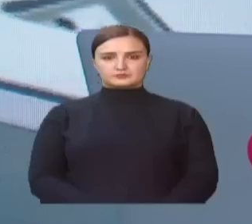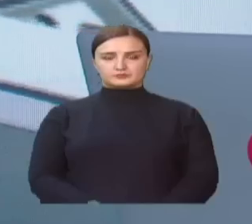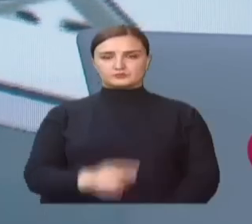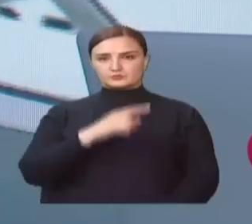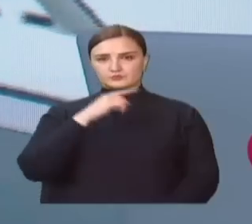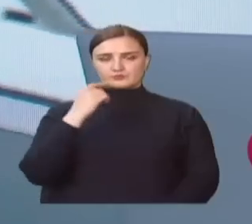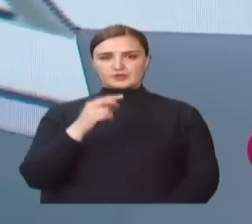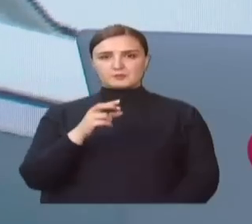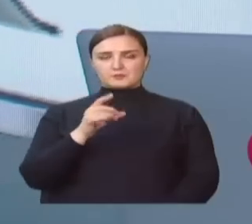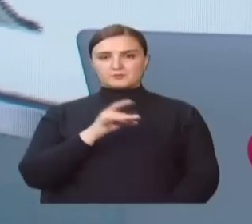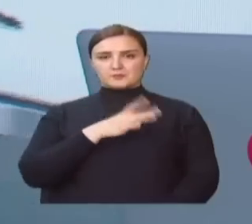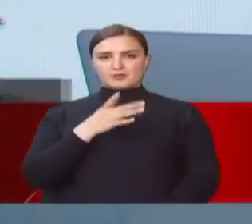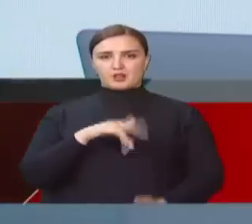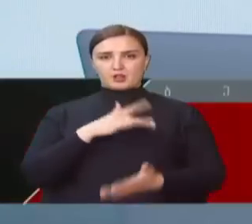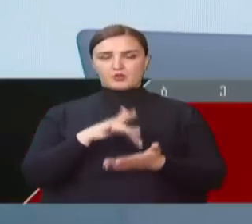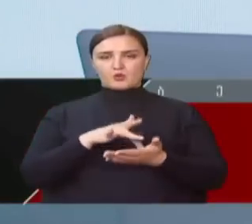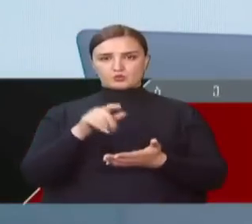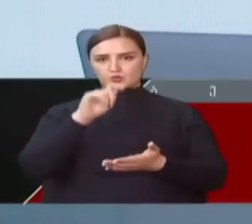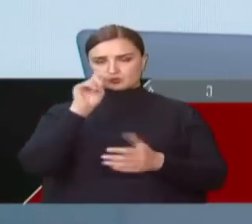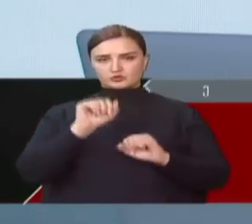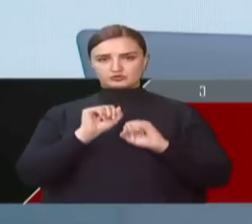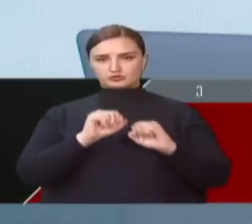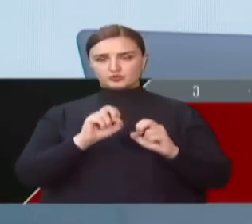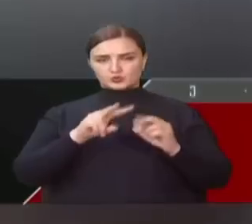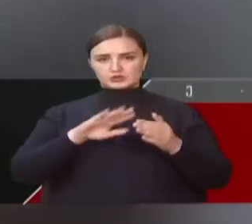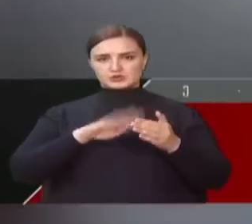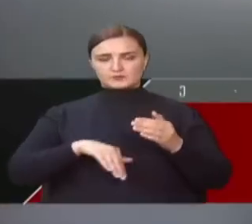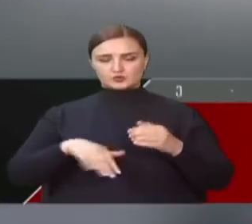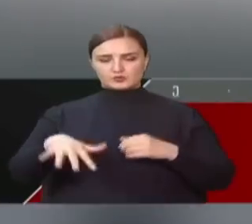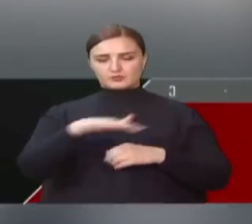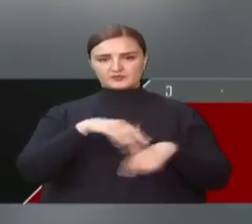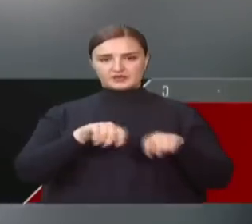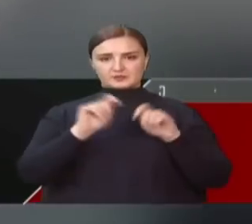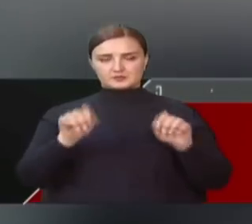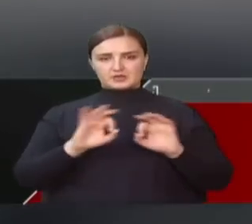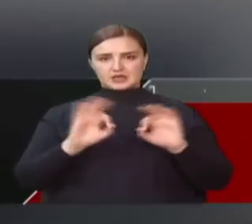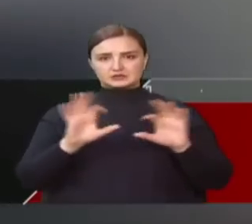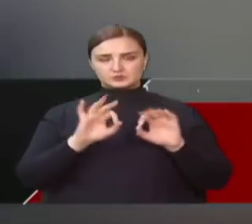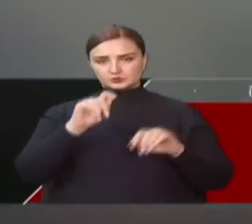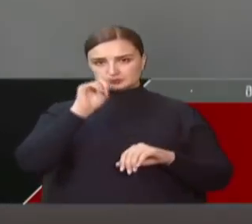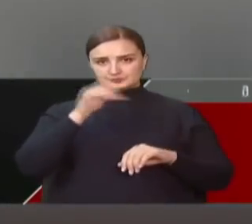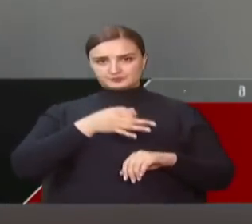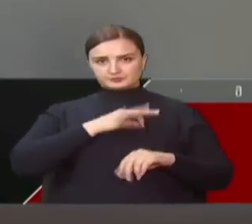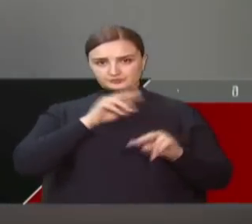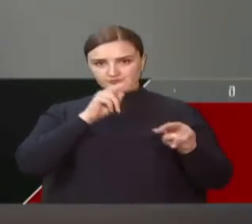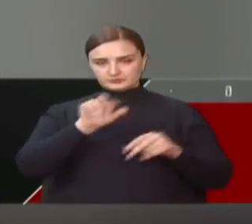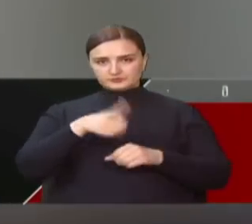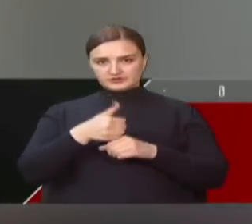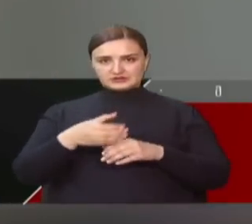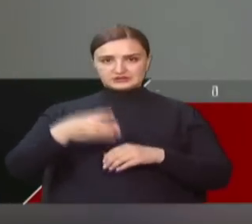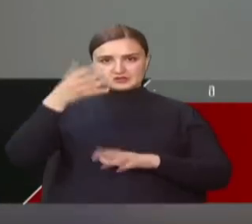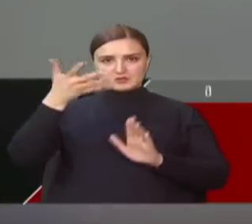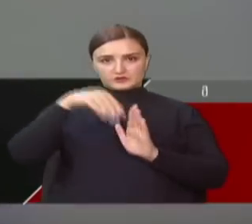Rusetis Belgorodis olkshi ukrainelebis dasatsavat usaptqoebis zoli ikneba. Gantsxadeba amis shesakheb Ukrainis dazveris mtavar samartveloshi